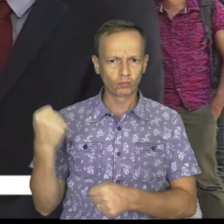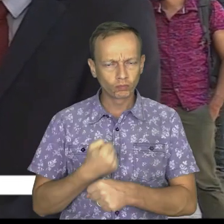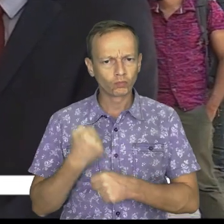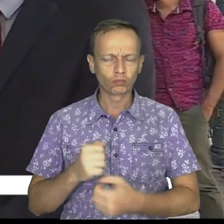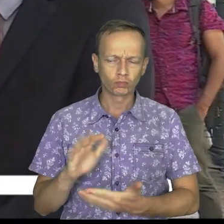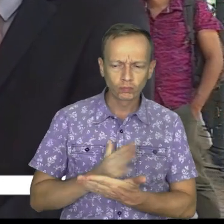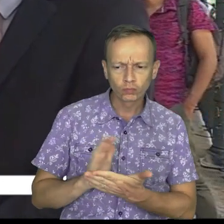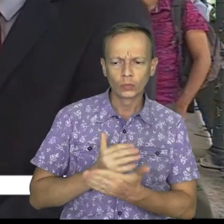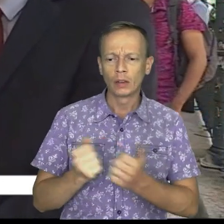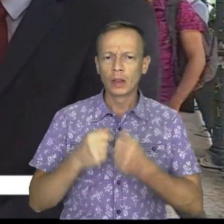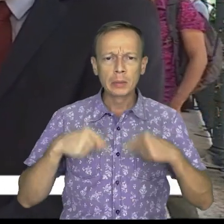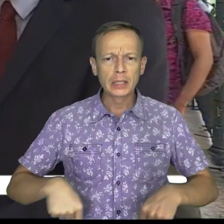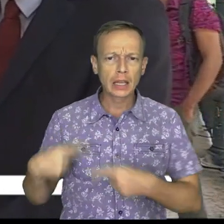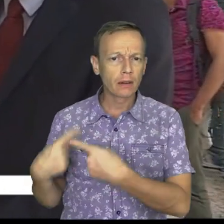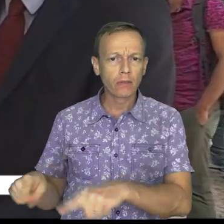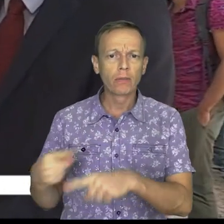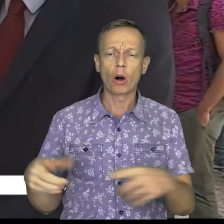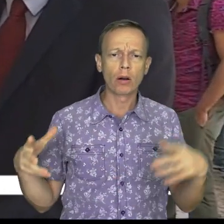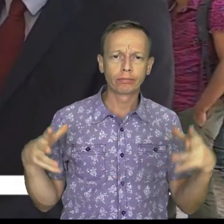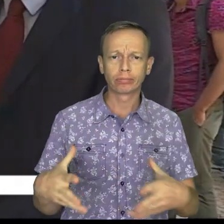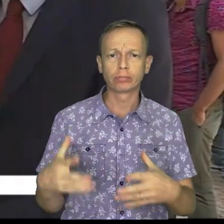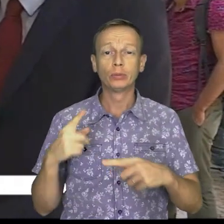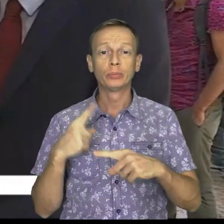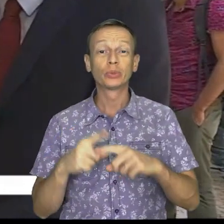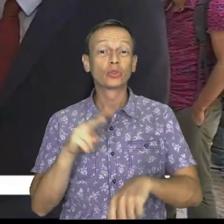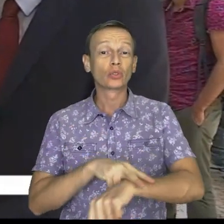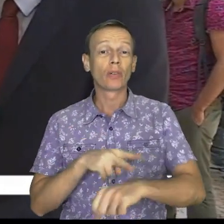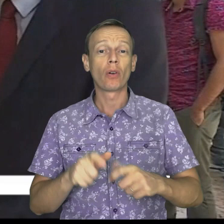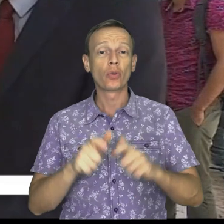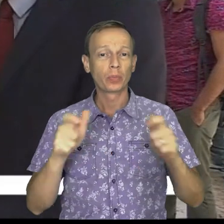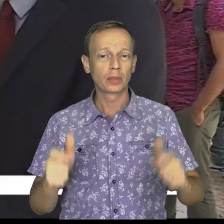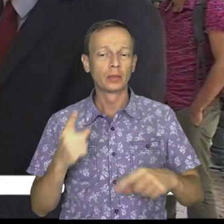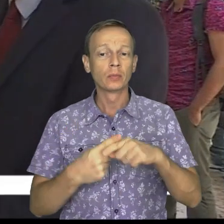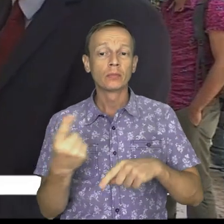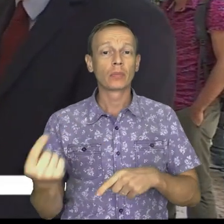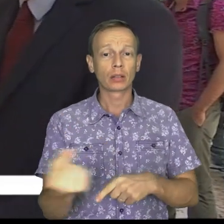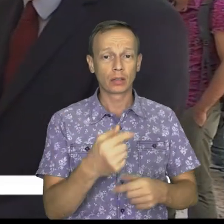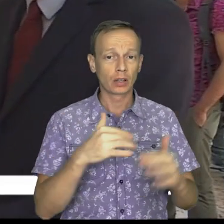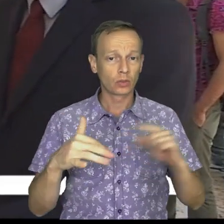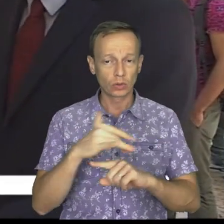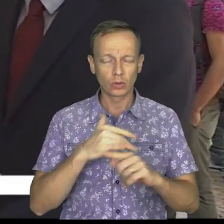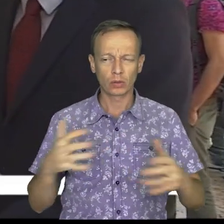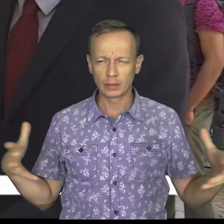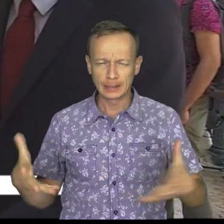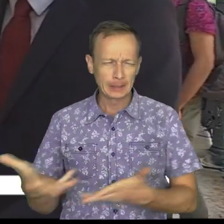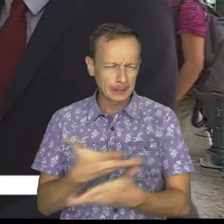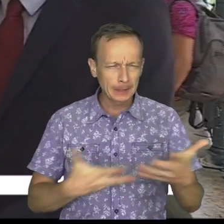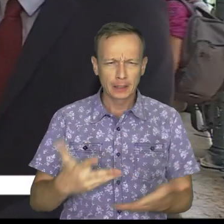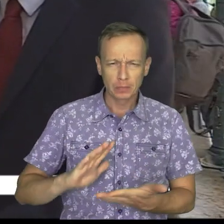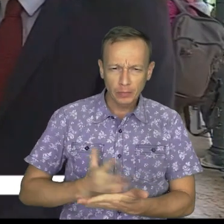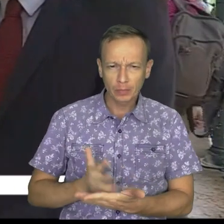beaucoup travaillé avec l'ensemble des ministères, l'ensemble des chefs d'entreprise et des partenaires sociaux, parce